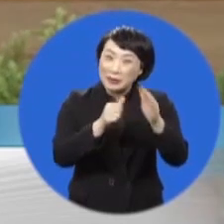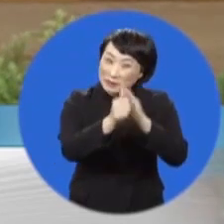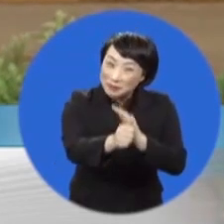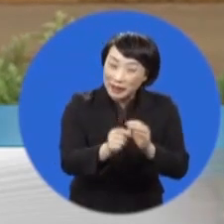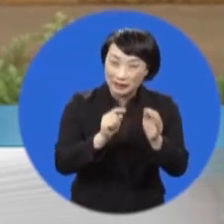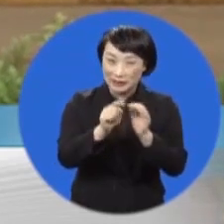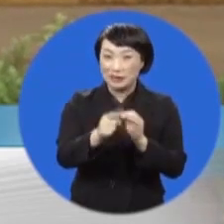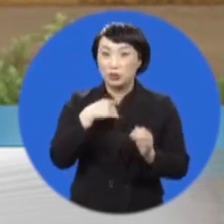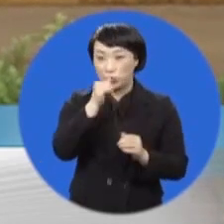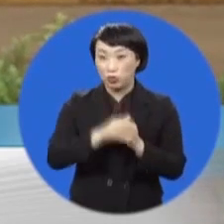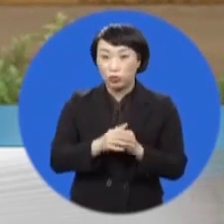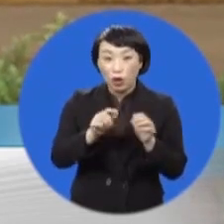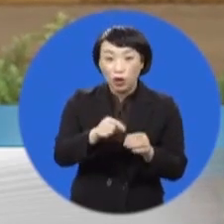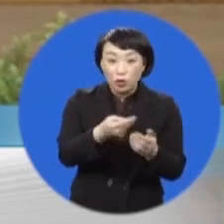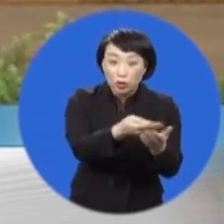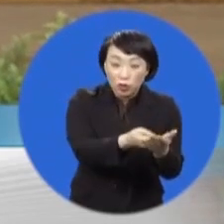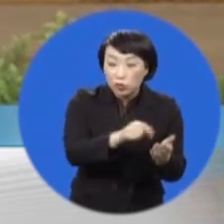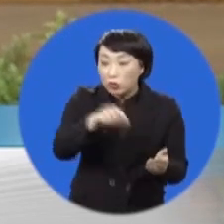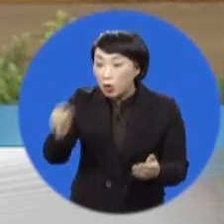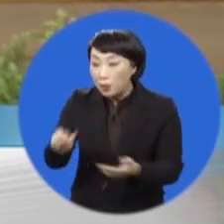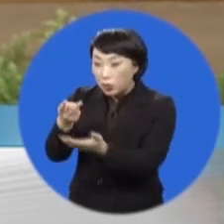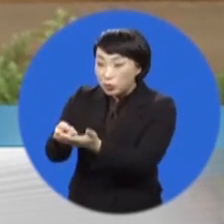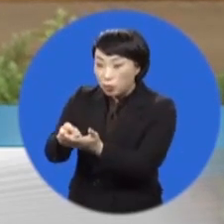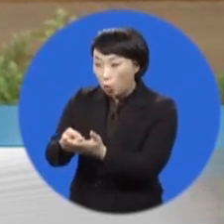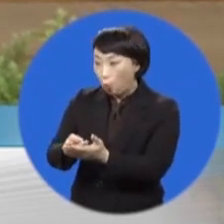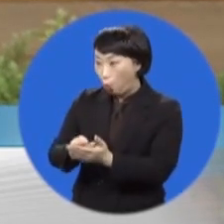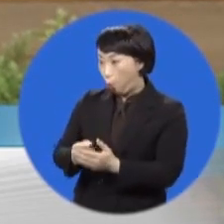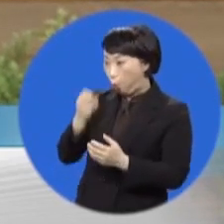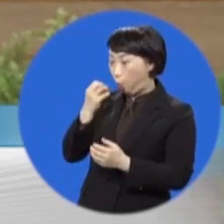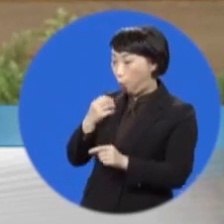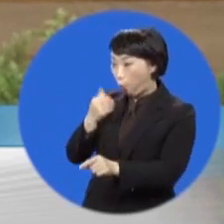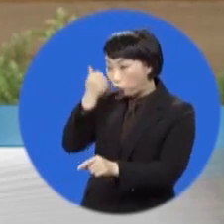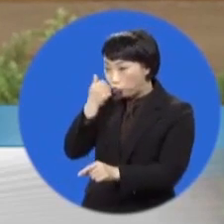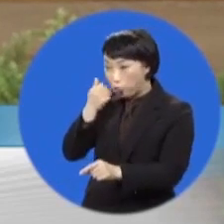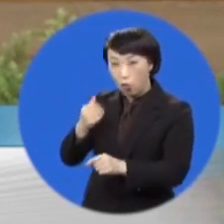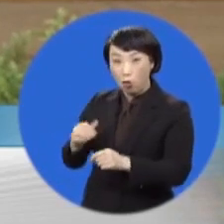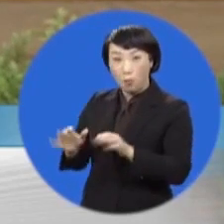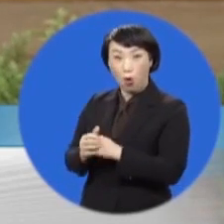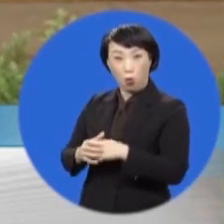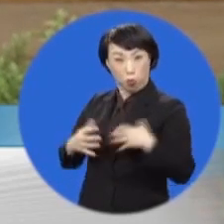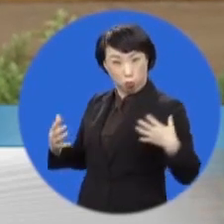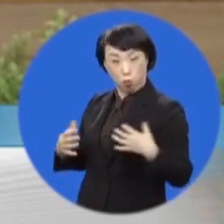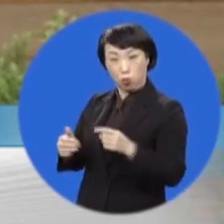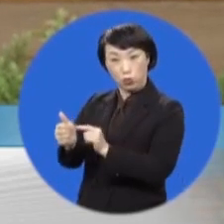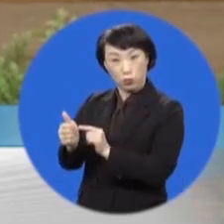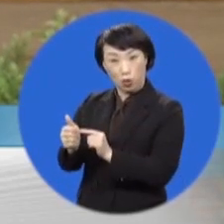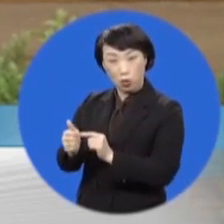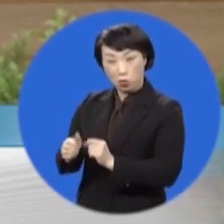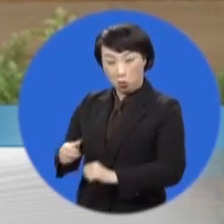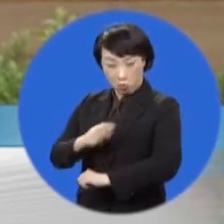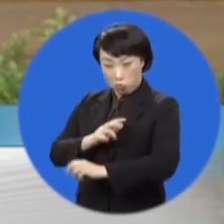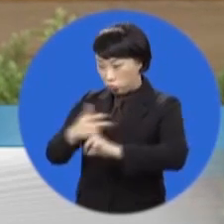야 퉁 측도 도 없다 나 아 이런 판이 크기만